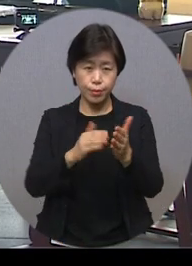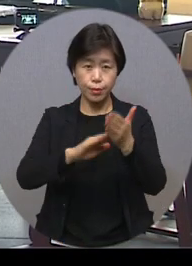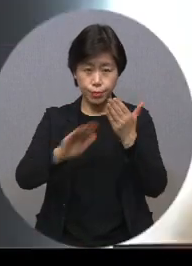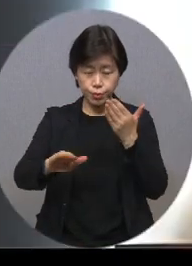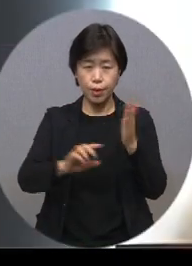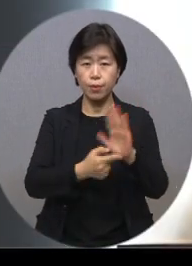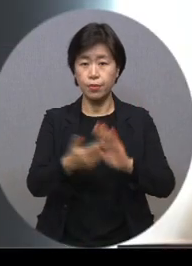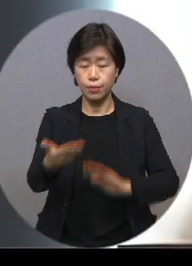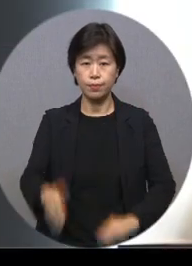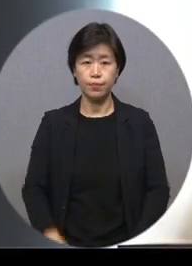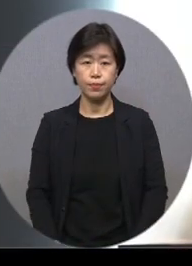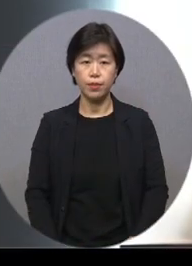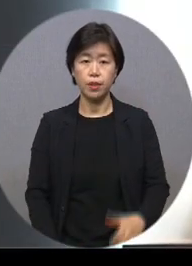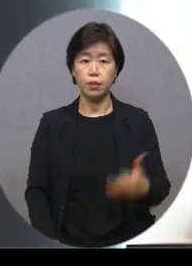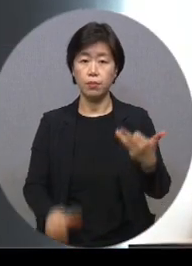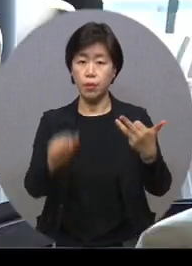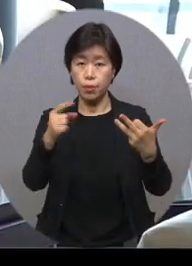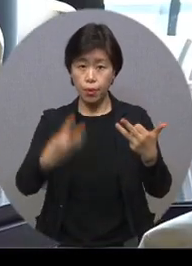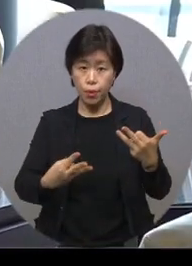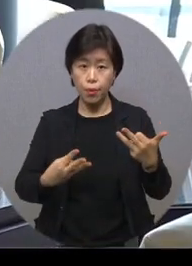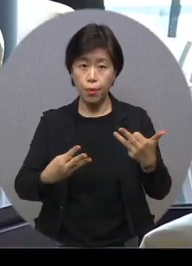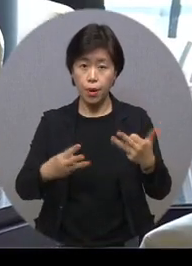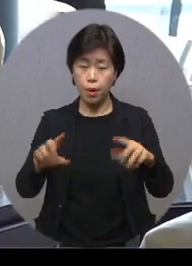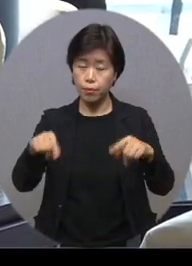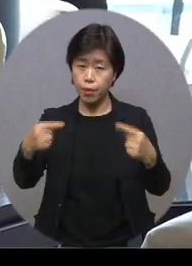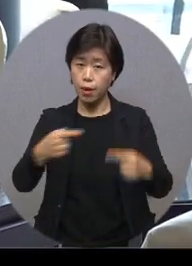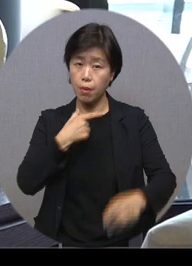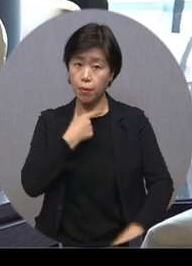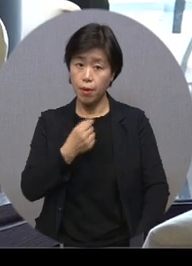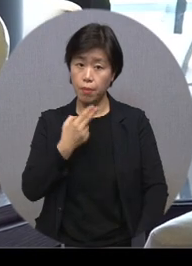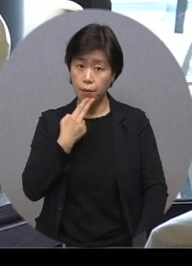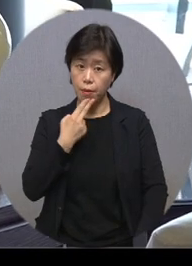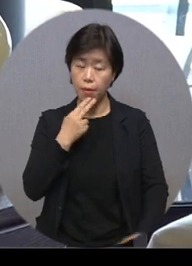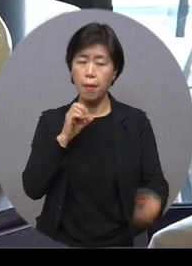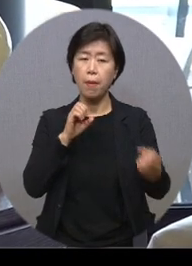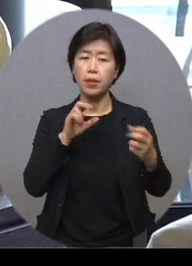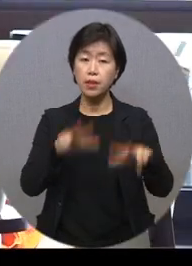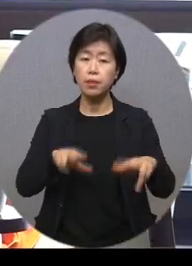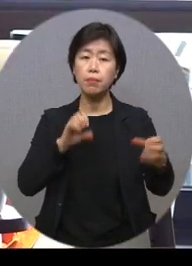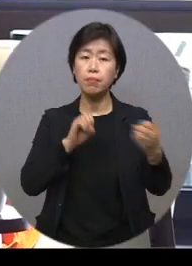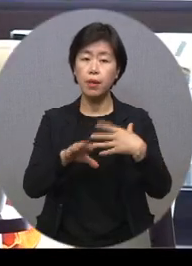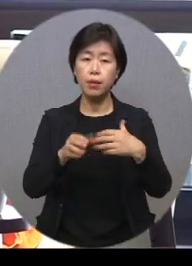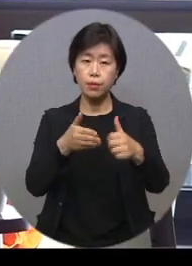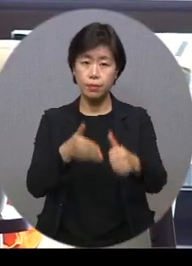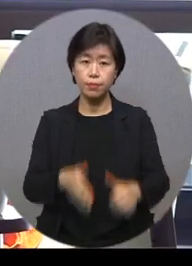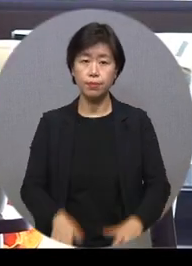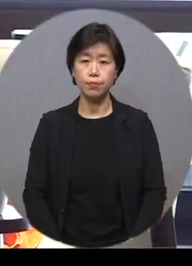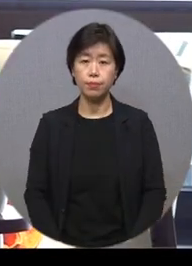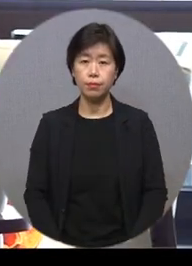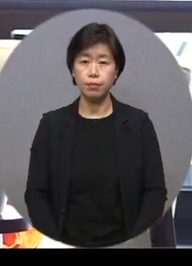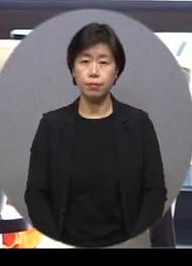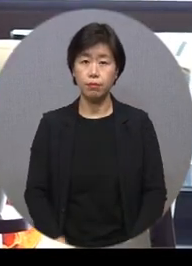하겠습니다. 18월 라운딩에 참가를 원치 않은 분은 지금 말씀해 주시길 바랍니다.